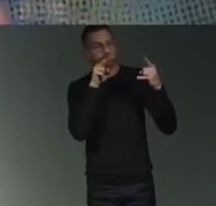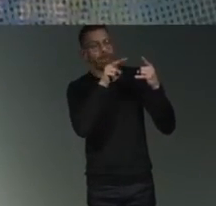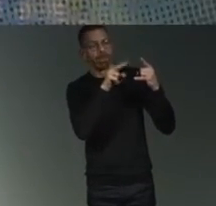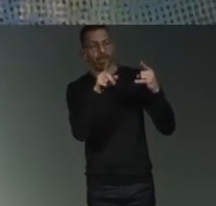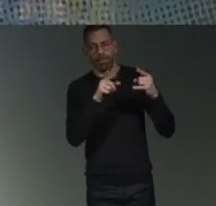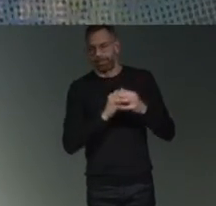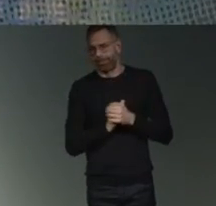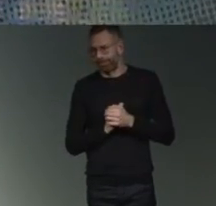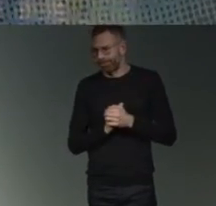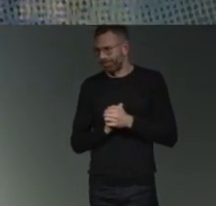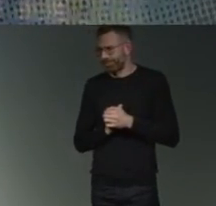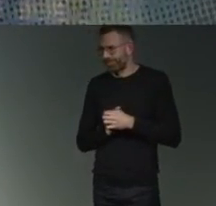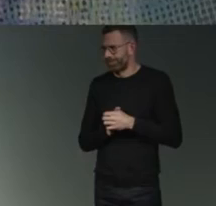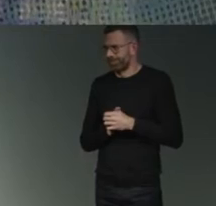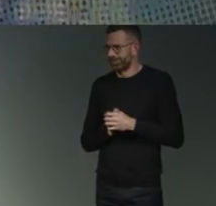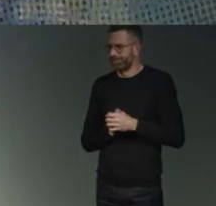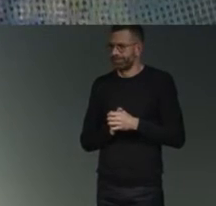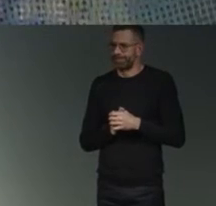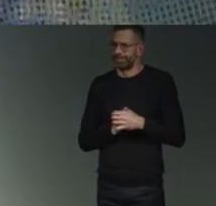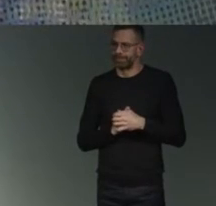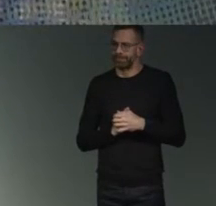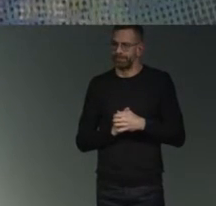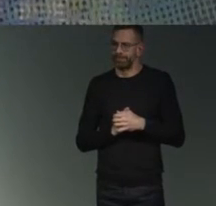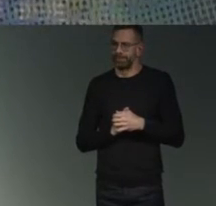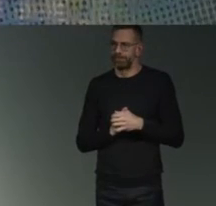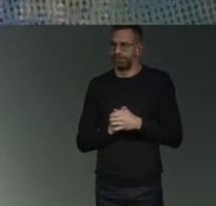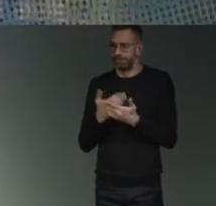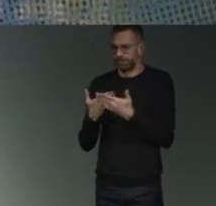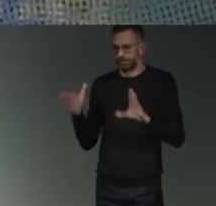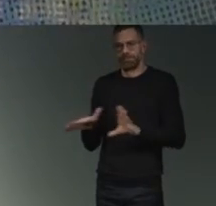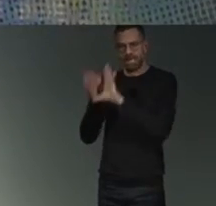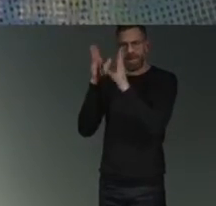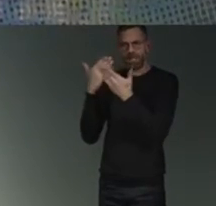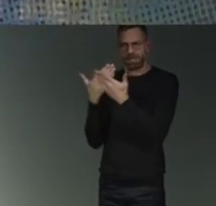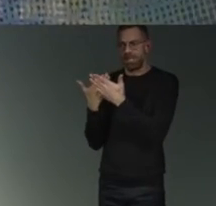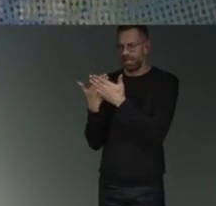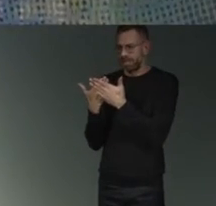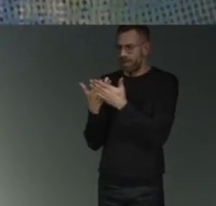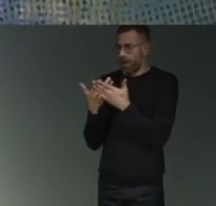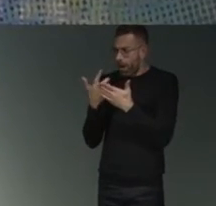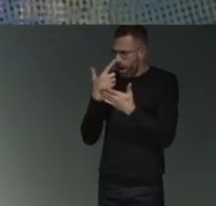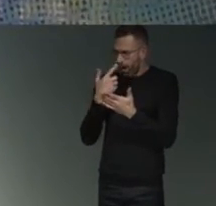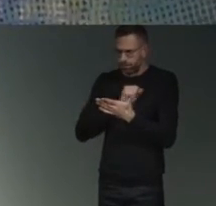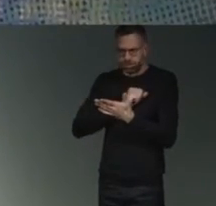sa maison illuminée la nuit. Et cette image, je l'ai trouvée